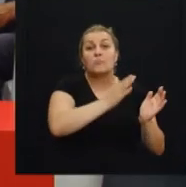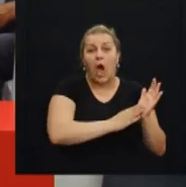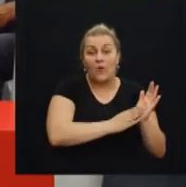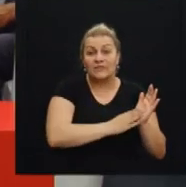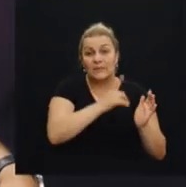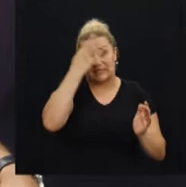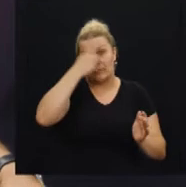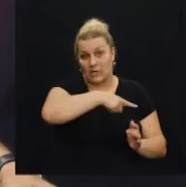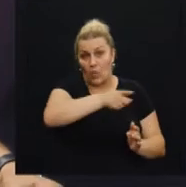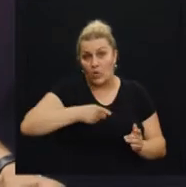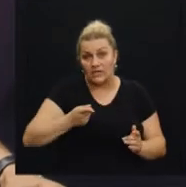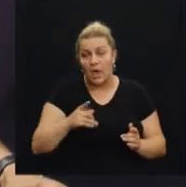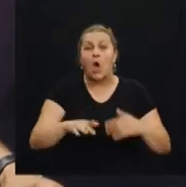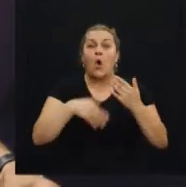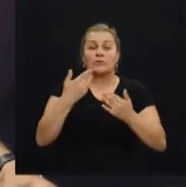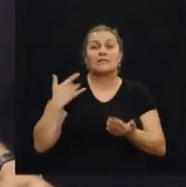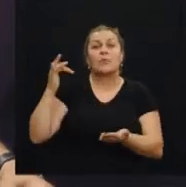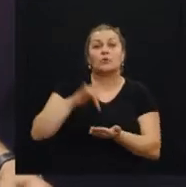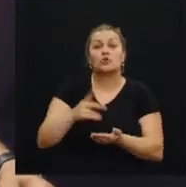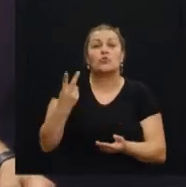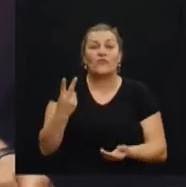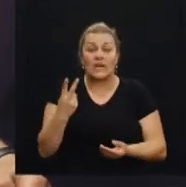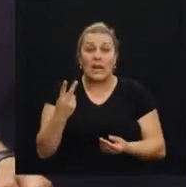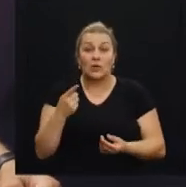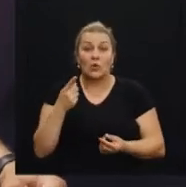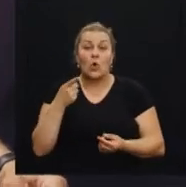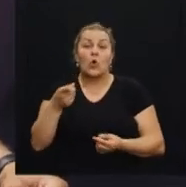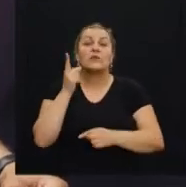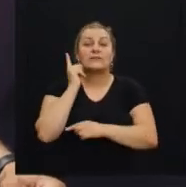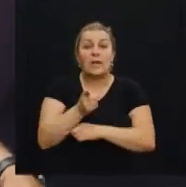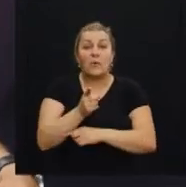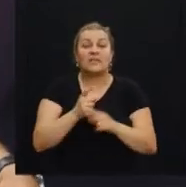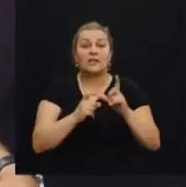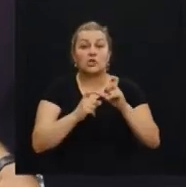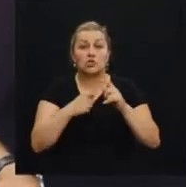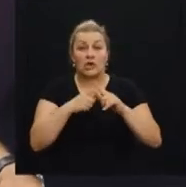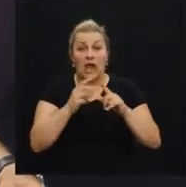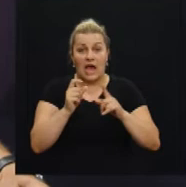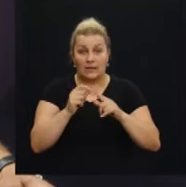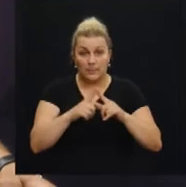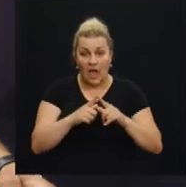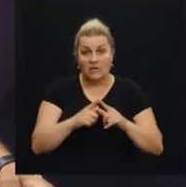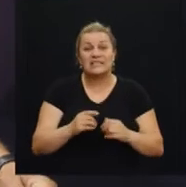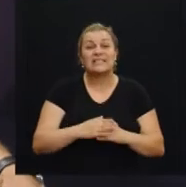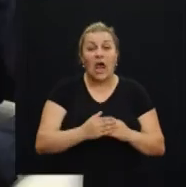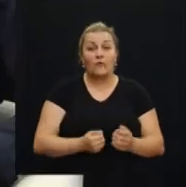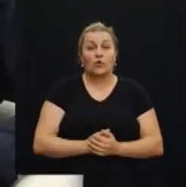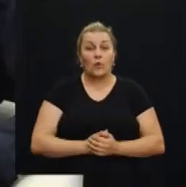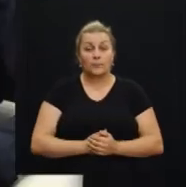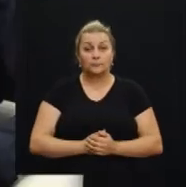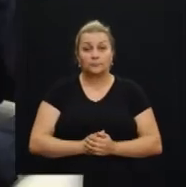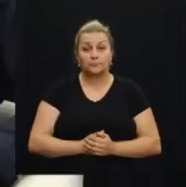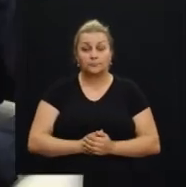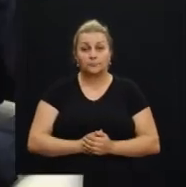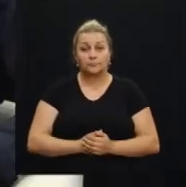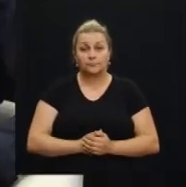I onda smo došli u Vrliku kod tadašnjeg zapovjednika Škarpe. Zdravka? Da.